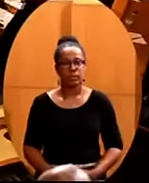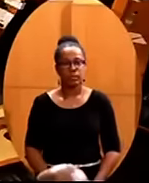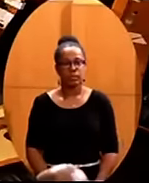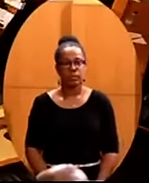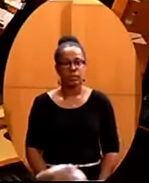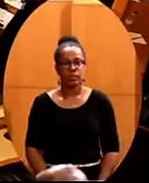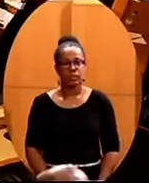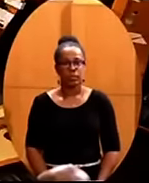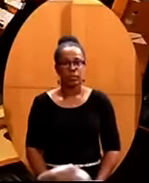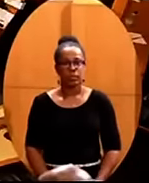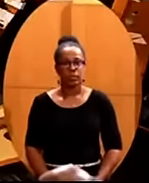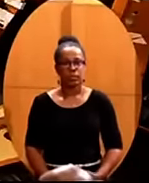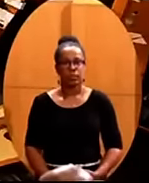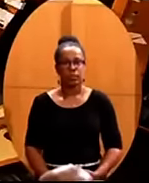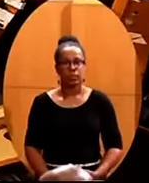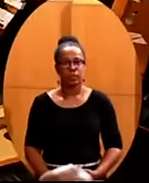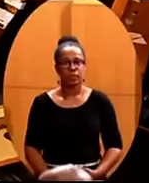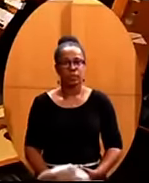char all